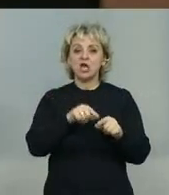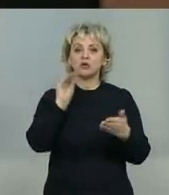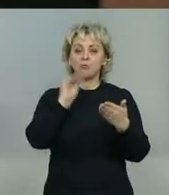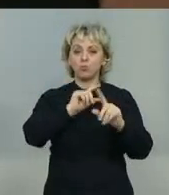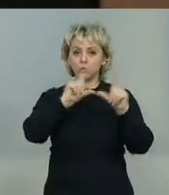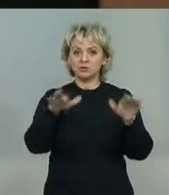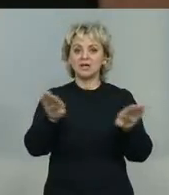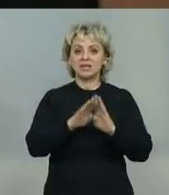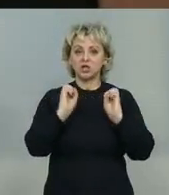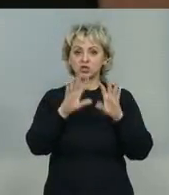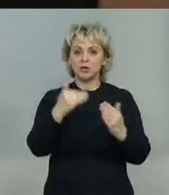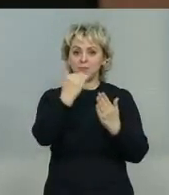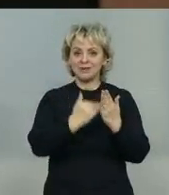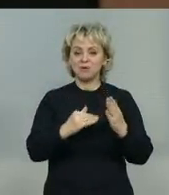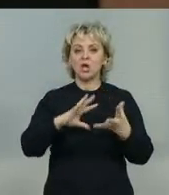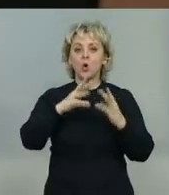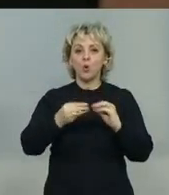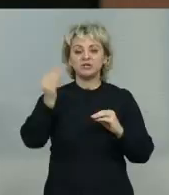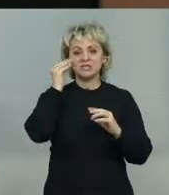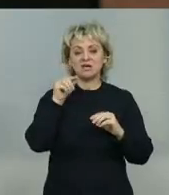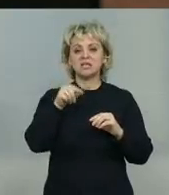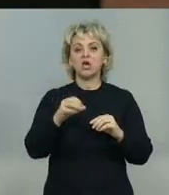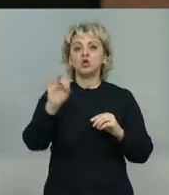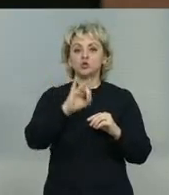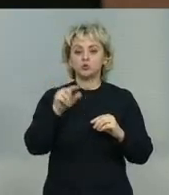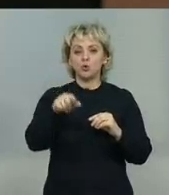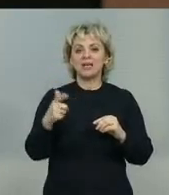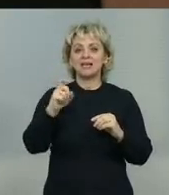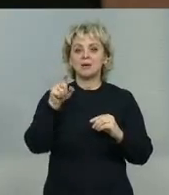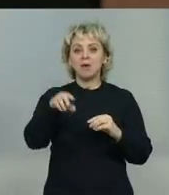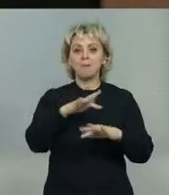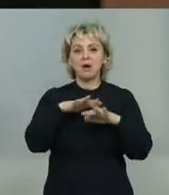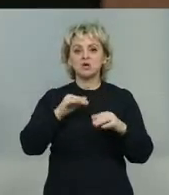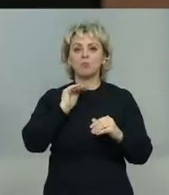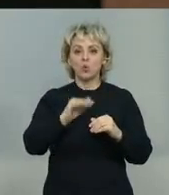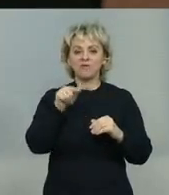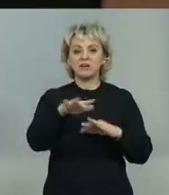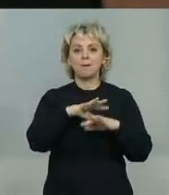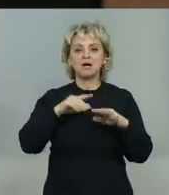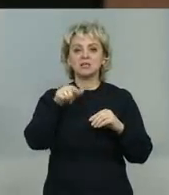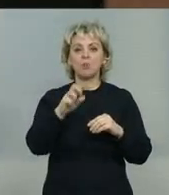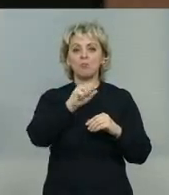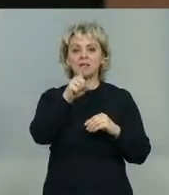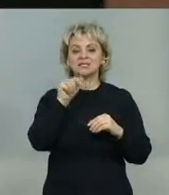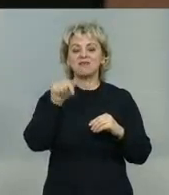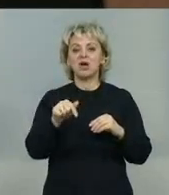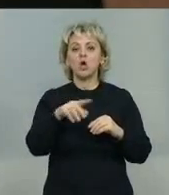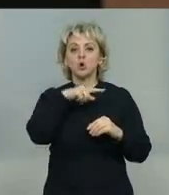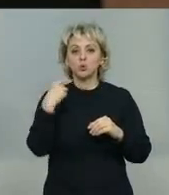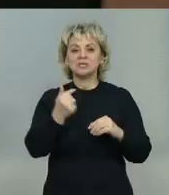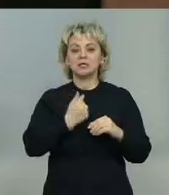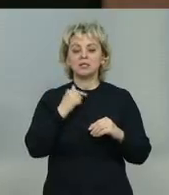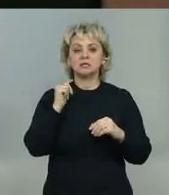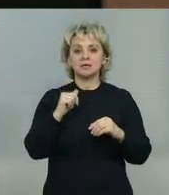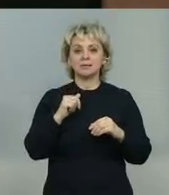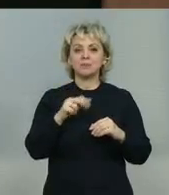пункта будут также сдаваться предметы обществознания, история, химия, математика профильная, математика базовая, русский